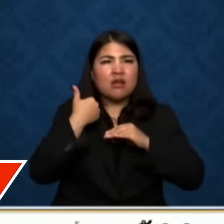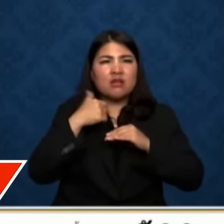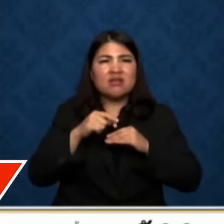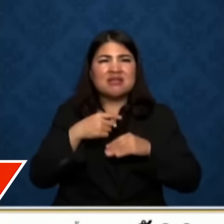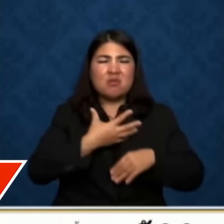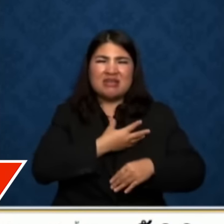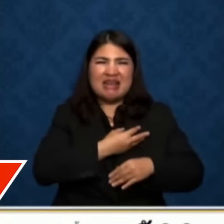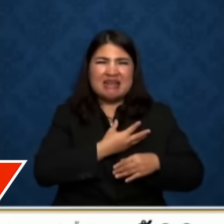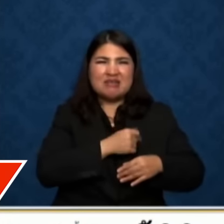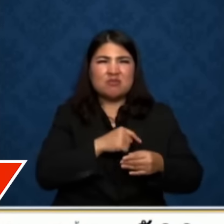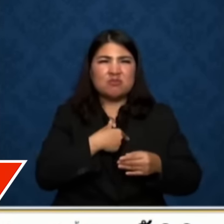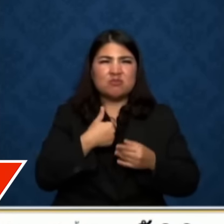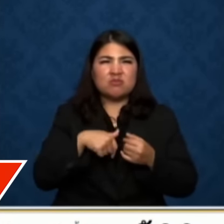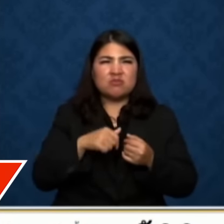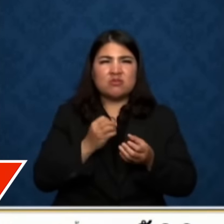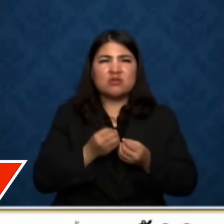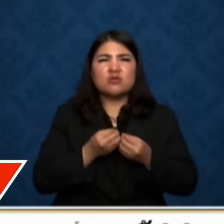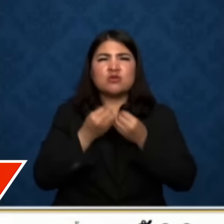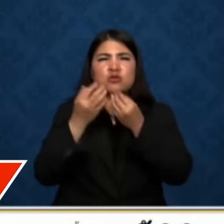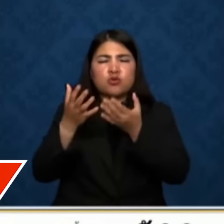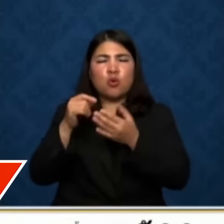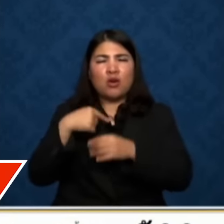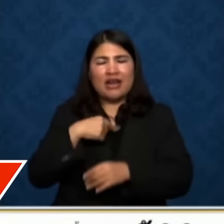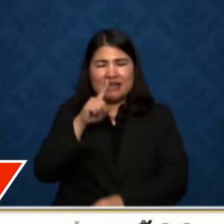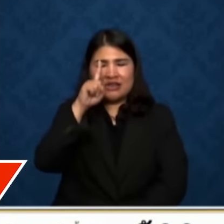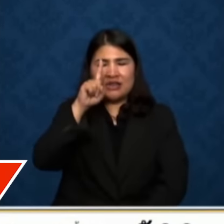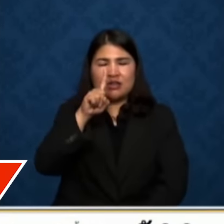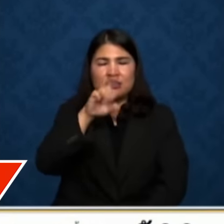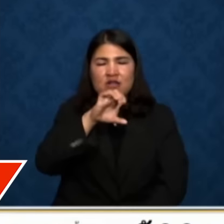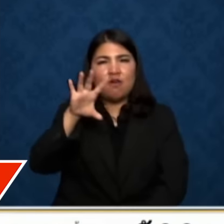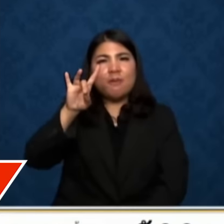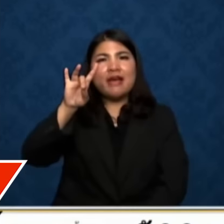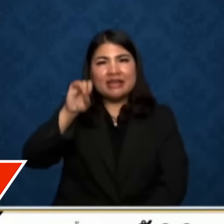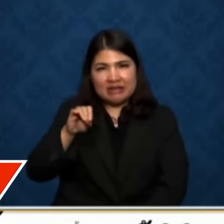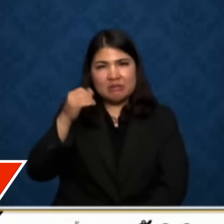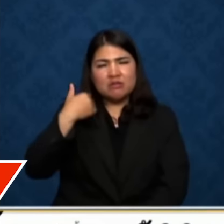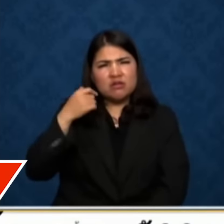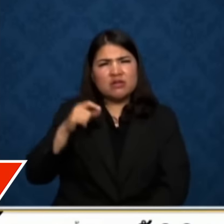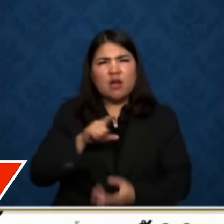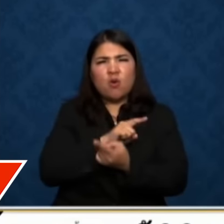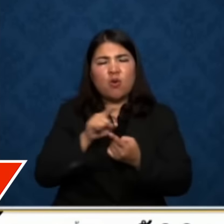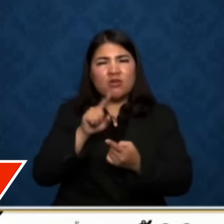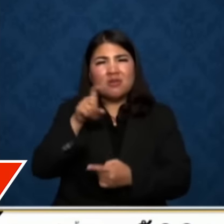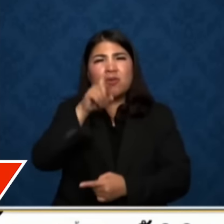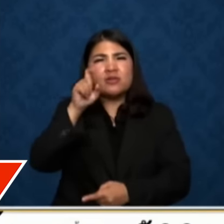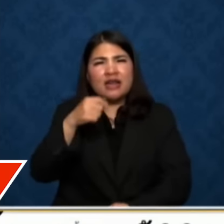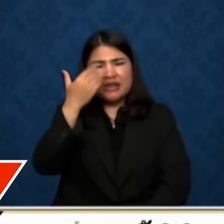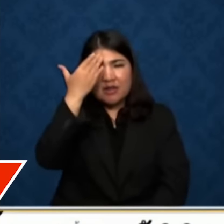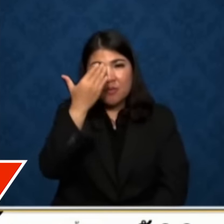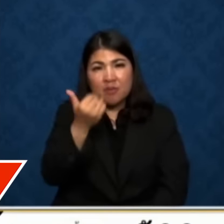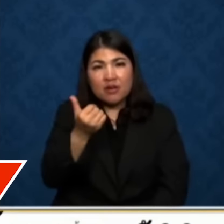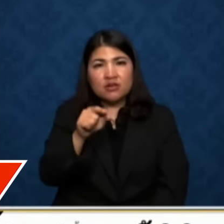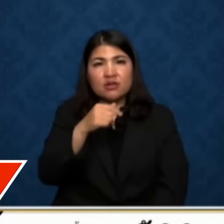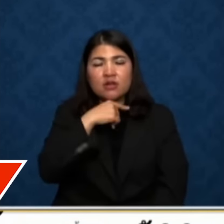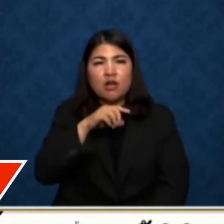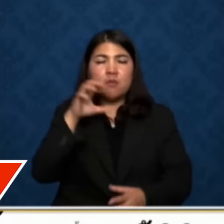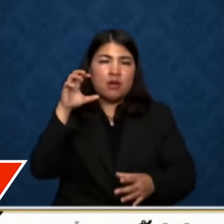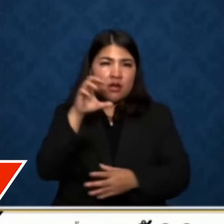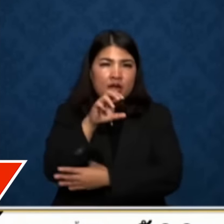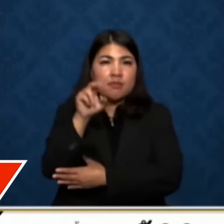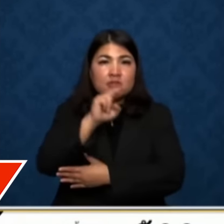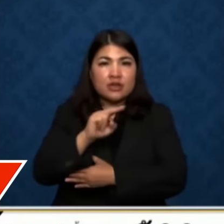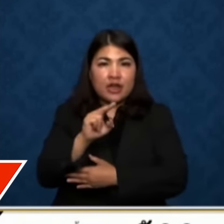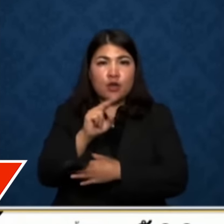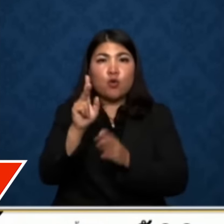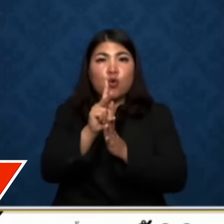จ180วันตรงนี้มันเลยทำให้สังคมสงสัยท่านรัฐมนตรีต้องตอบว่าทำไมการบังคับใช้ก